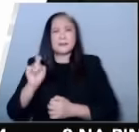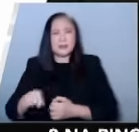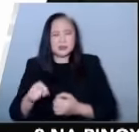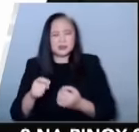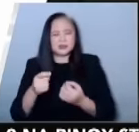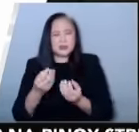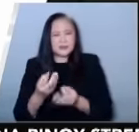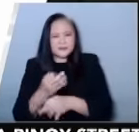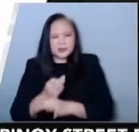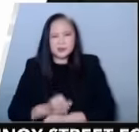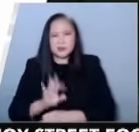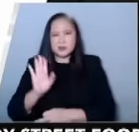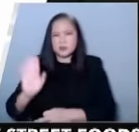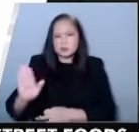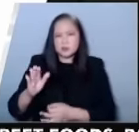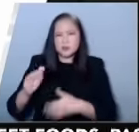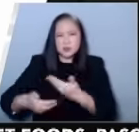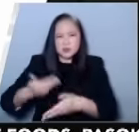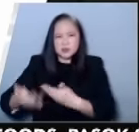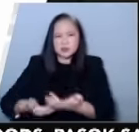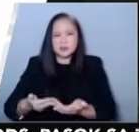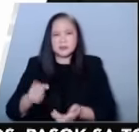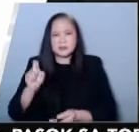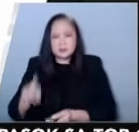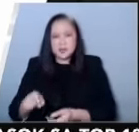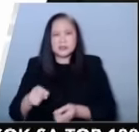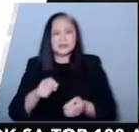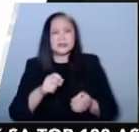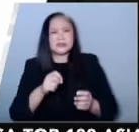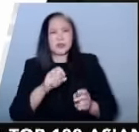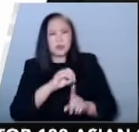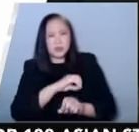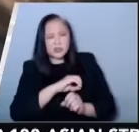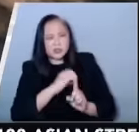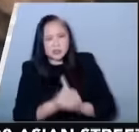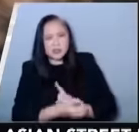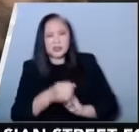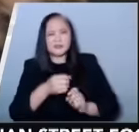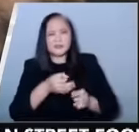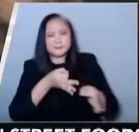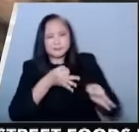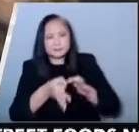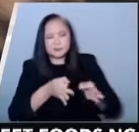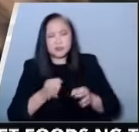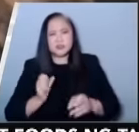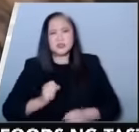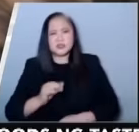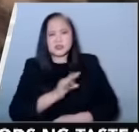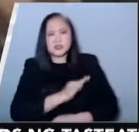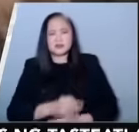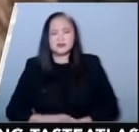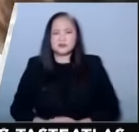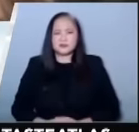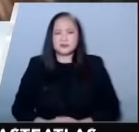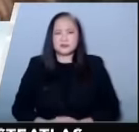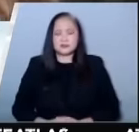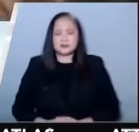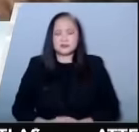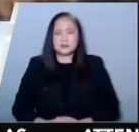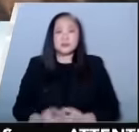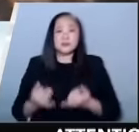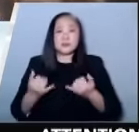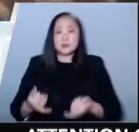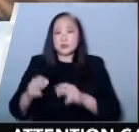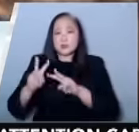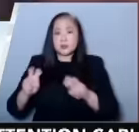and also mag-brief namin yung mga workers niya doon. Iniimbestigahan na raw nila kung nagpabaya ang